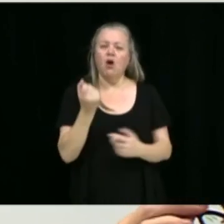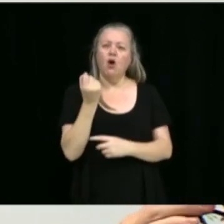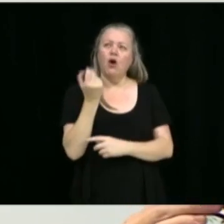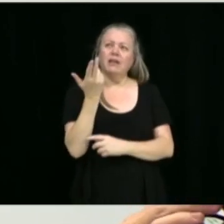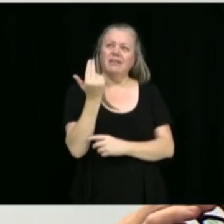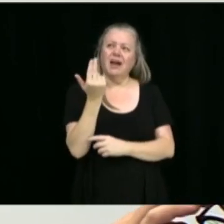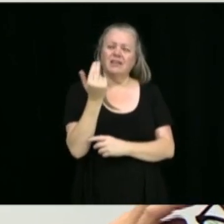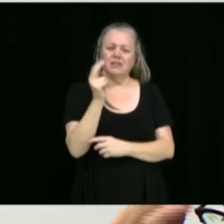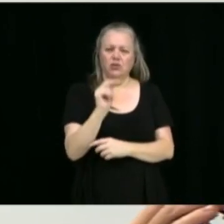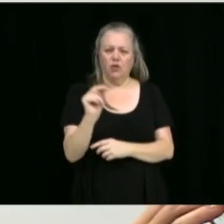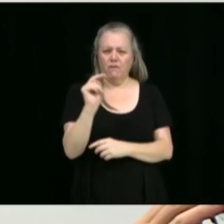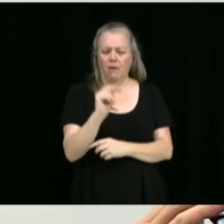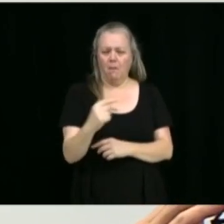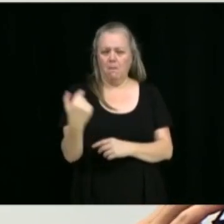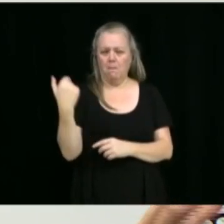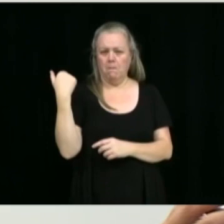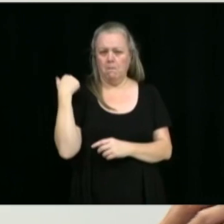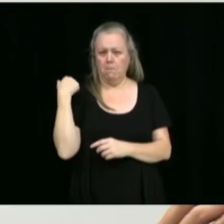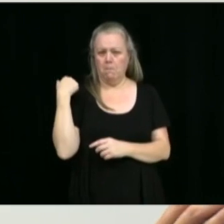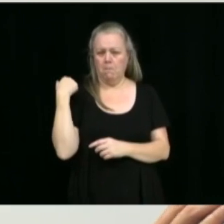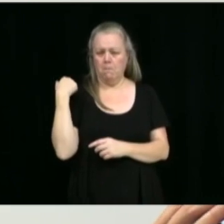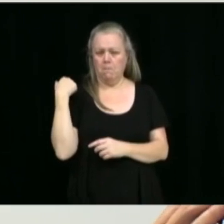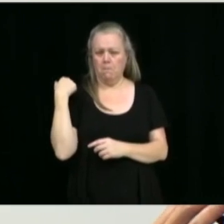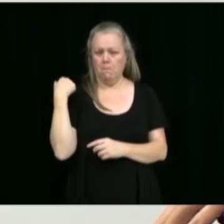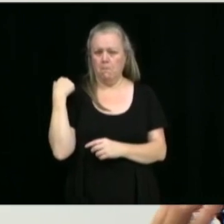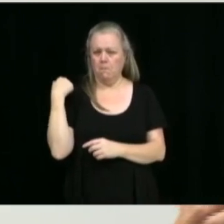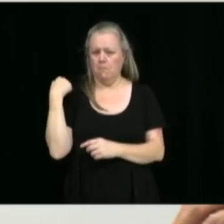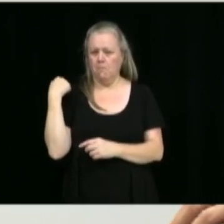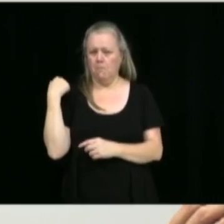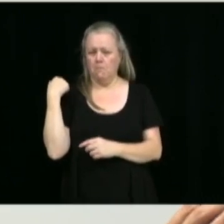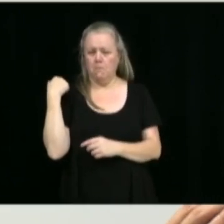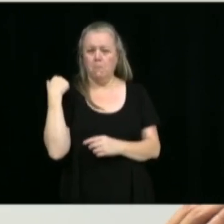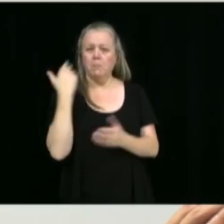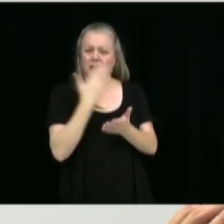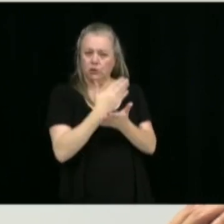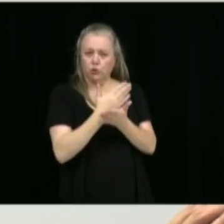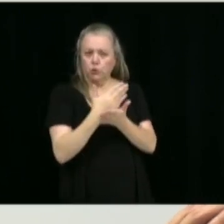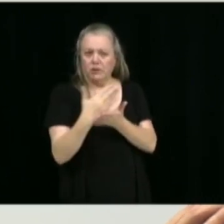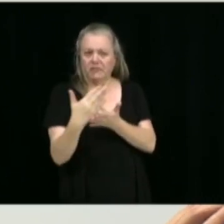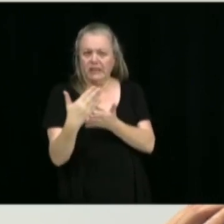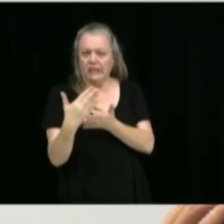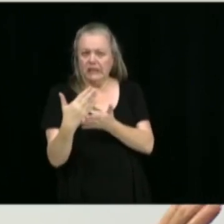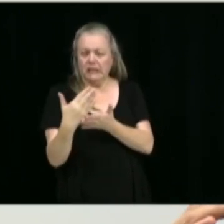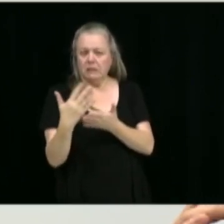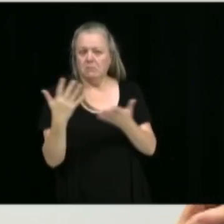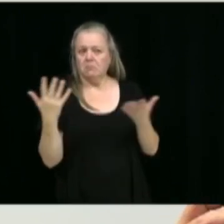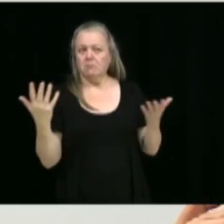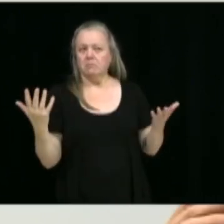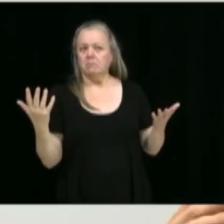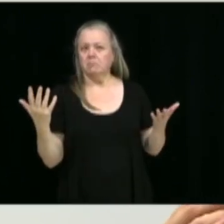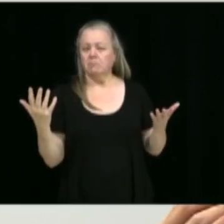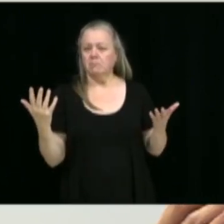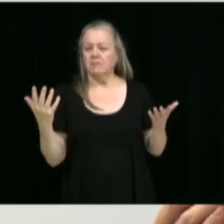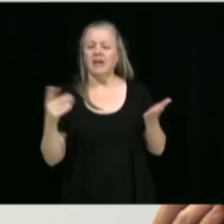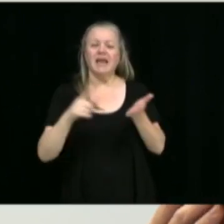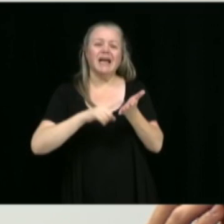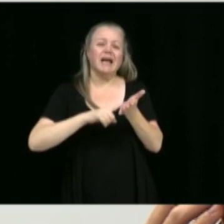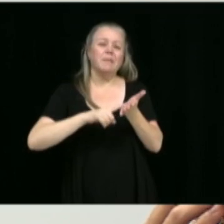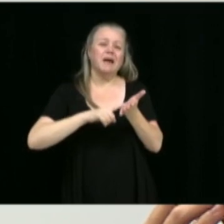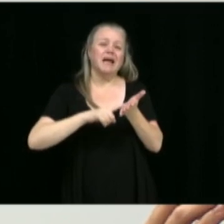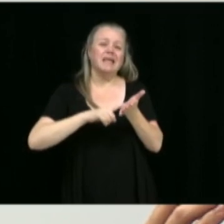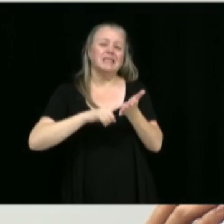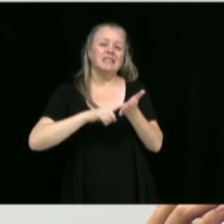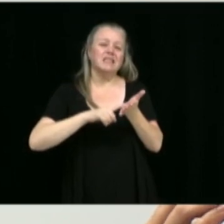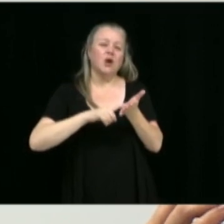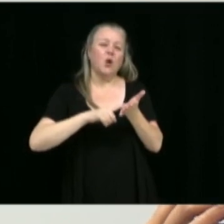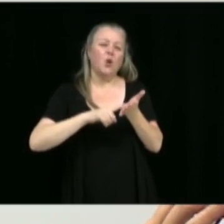le 13 novembre dernier, un suivi a été fait à l'effet que la réparation allait